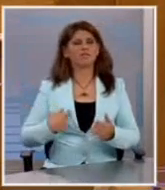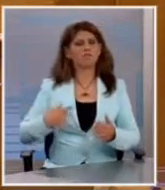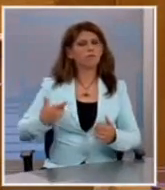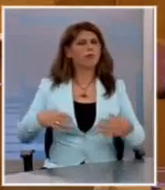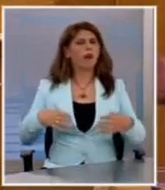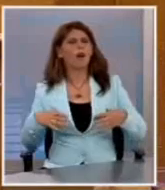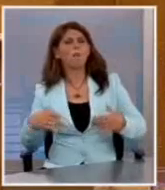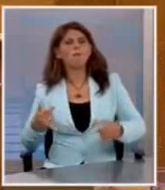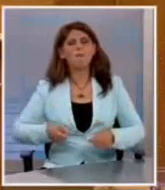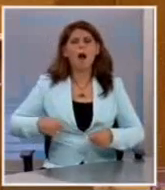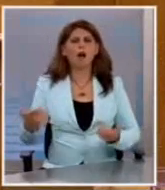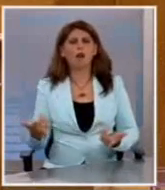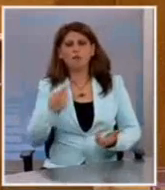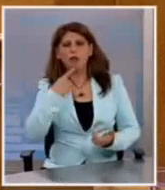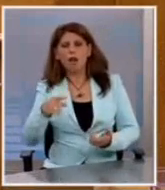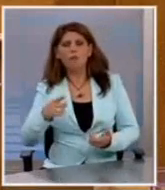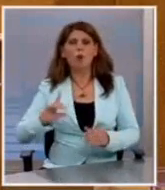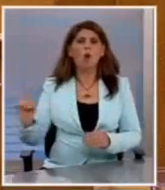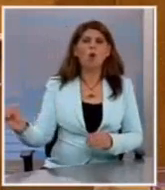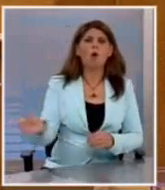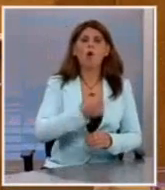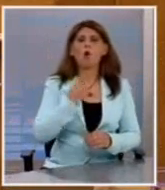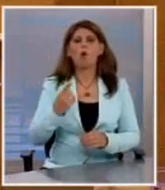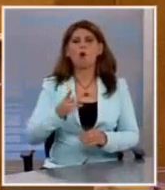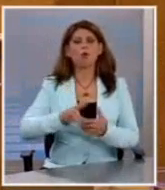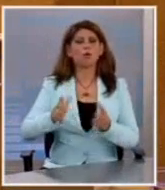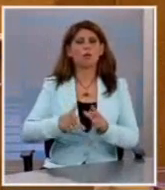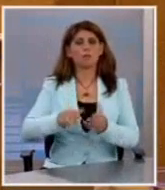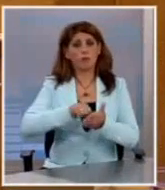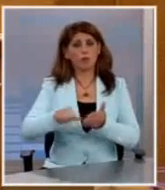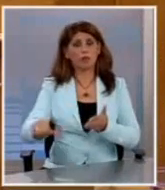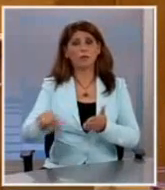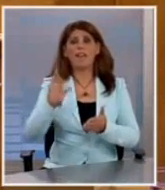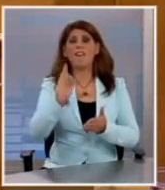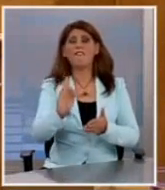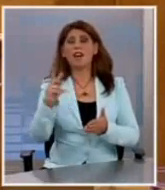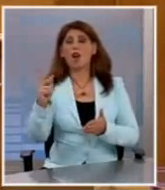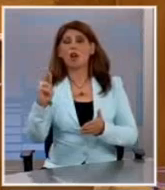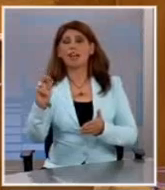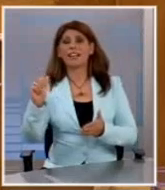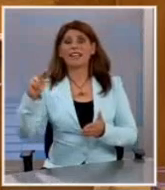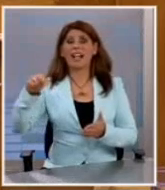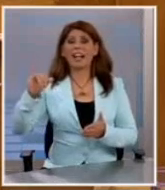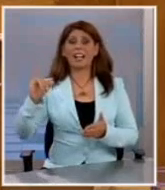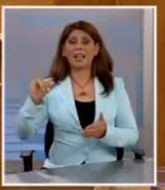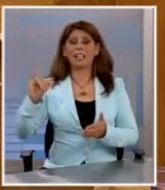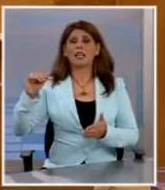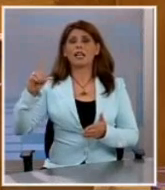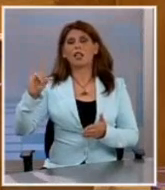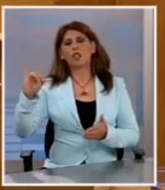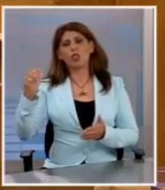και έβριζε όλο τον κόσμο, τον κύριο Φαΐλο Κρανιδιώτη, που το διαγράφει για ακροδεξιά συμπεριφορά. Αλλά ο μάγκας της